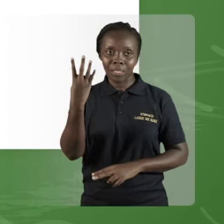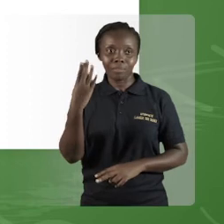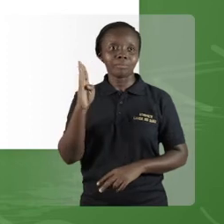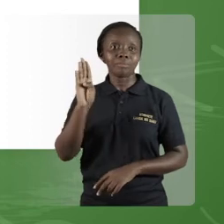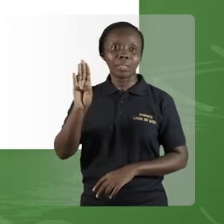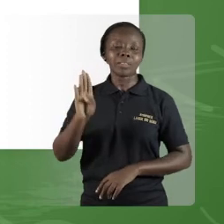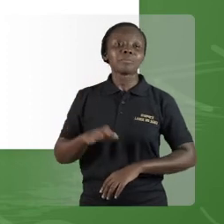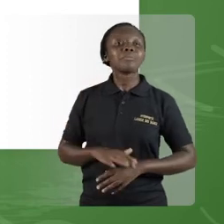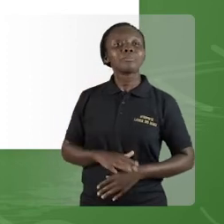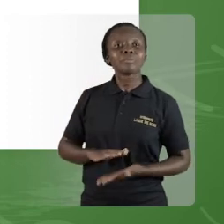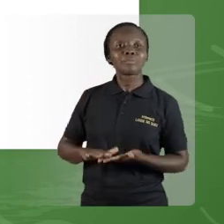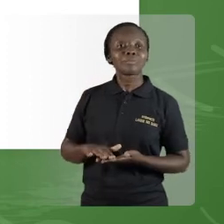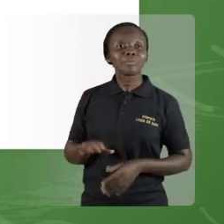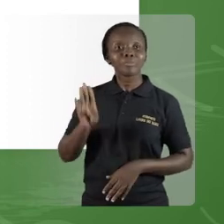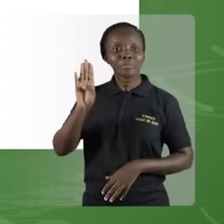Deuxième partie.